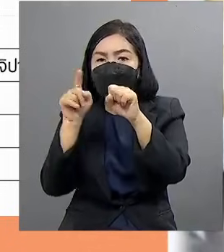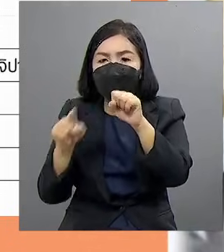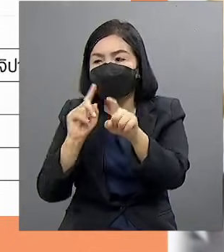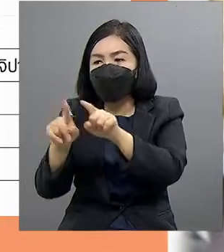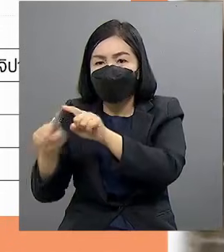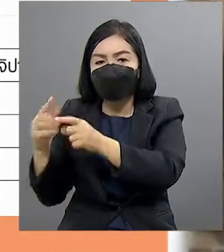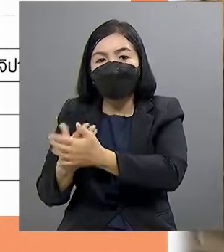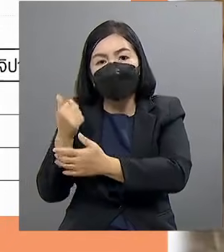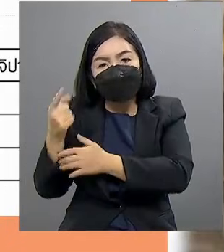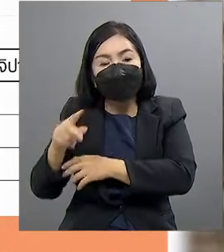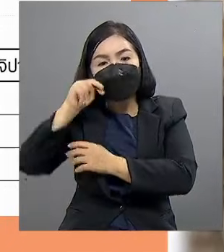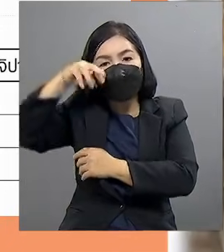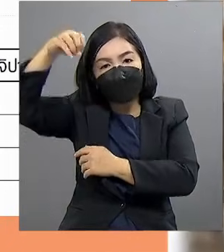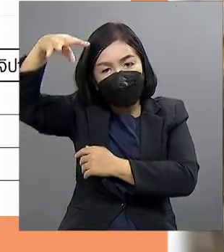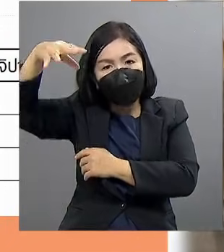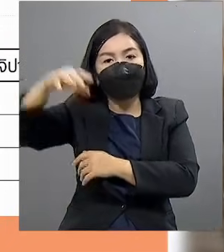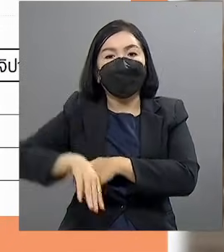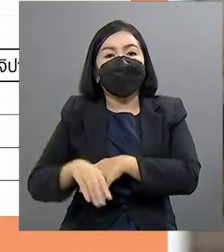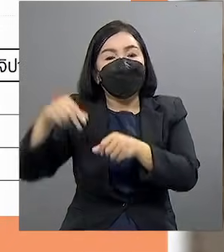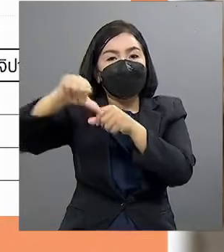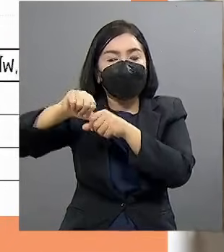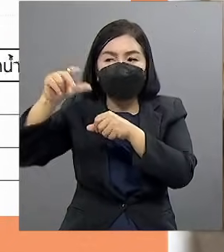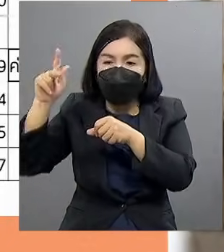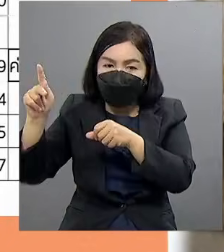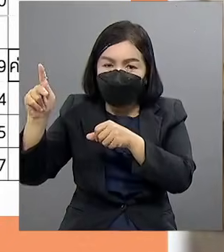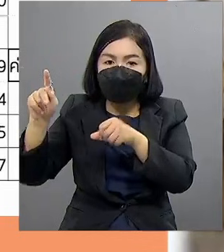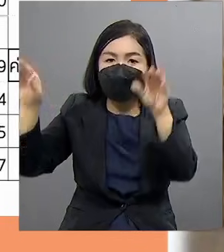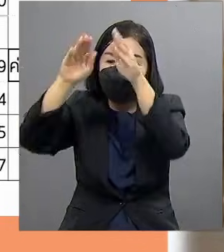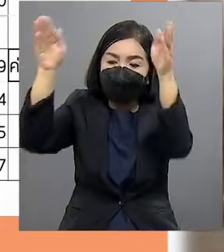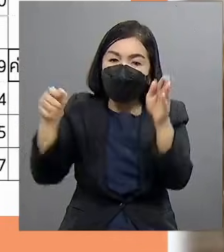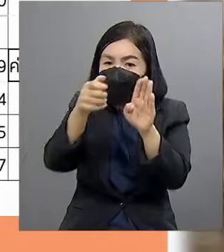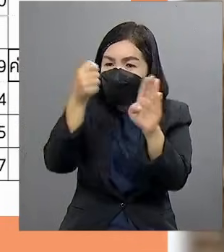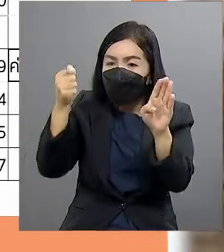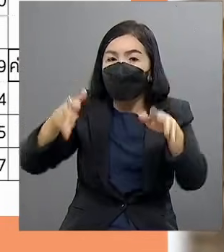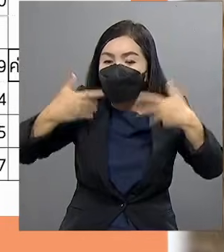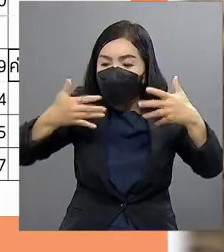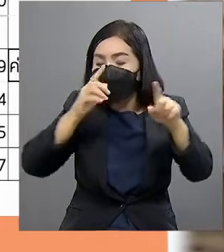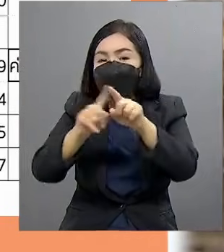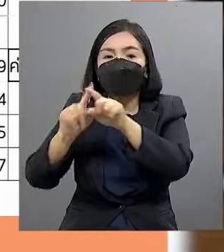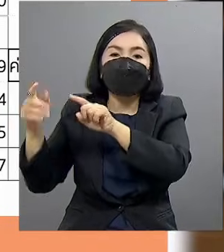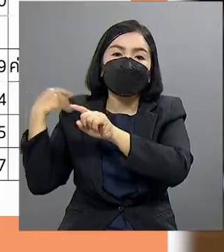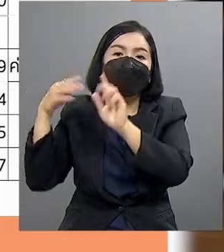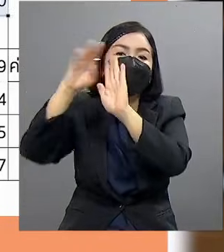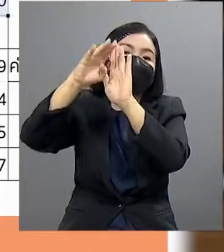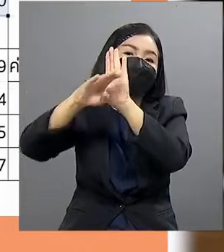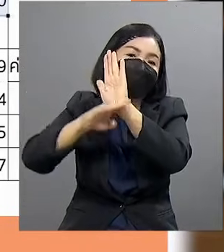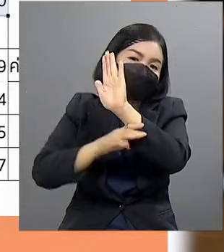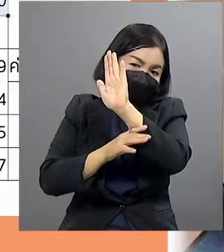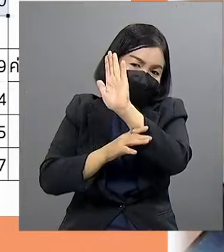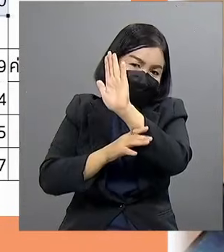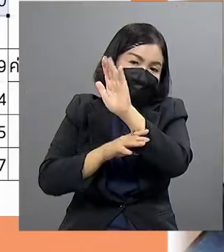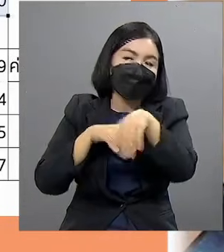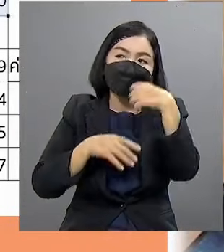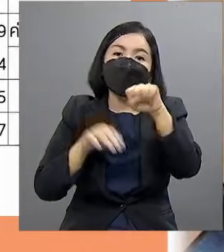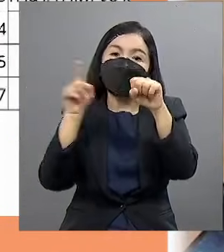าน้ำค่าไฟค่าแก๊สค่าจิปาถะค่าบรรจุภัณฑ์หรือค่าอื่นๆที่เราไม่ได้ใส่ไว้ในตารางด้านบนนี้นะครับจะเป็น 10% ของต้นทุนที่ใช้